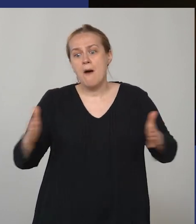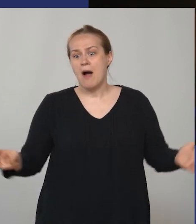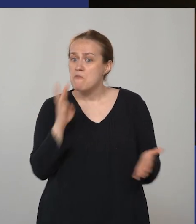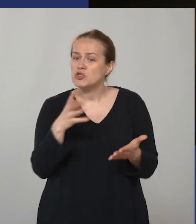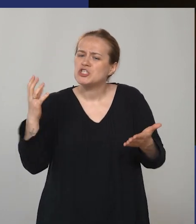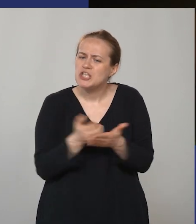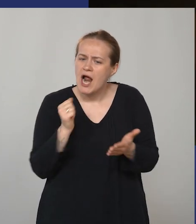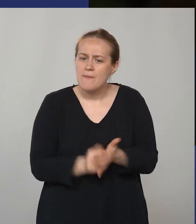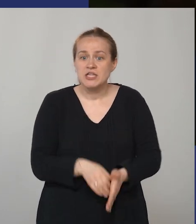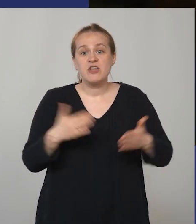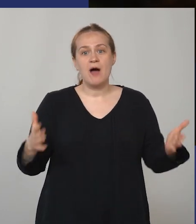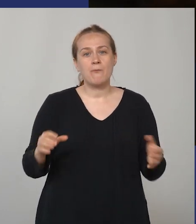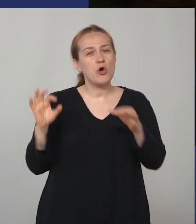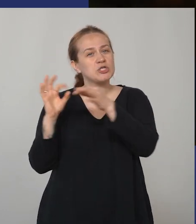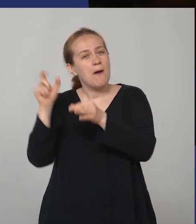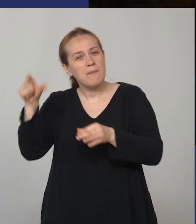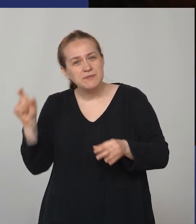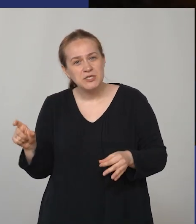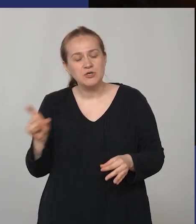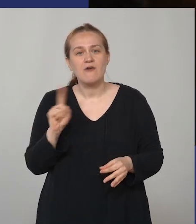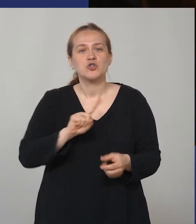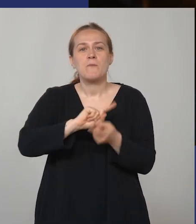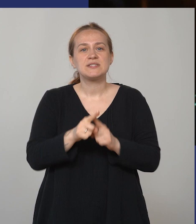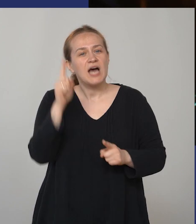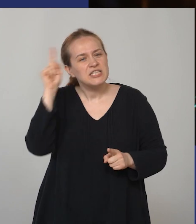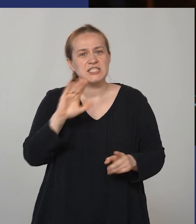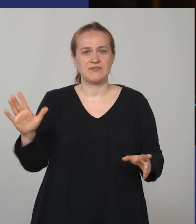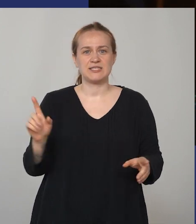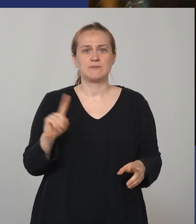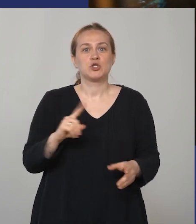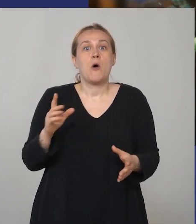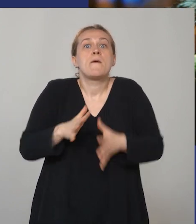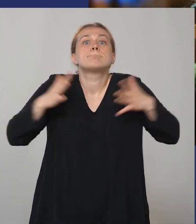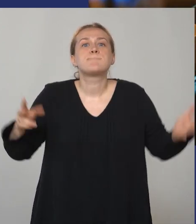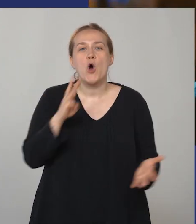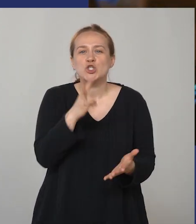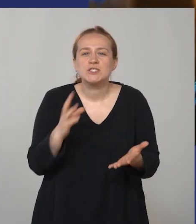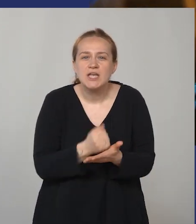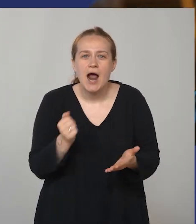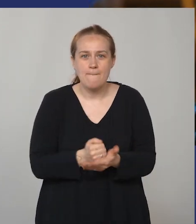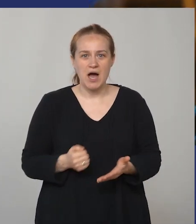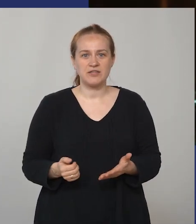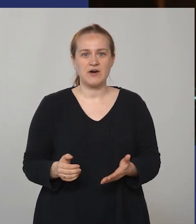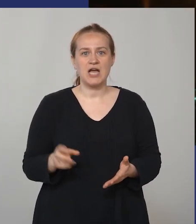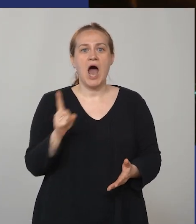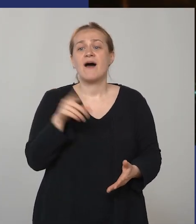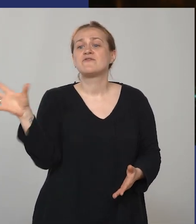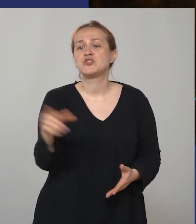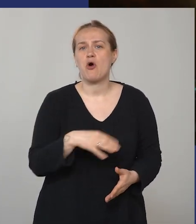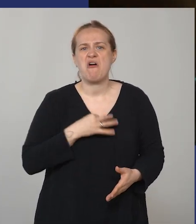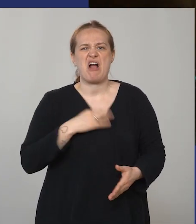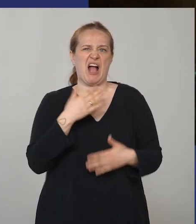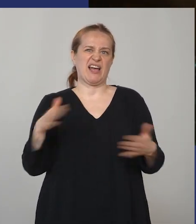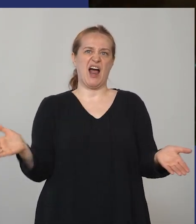подписчиков, чтобы стать более известными и побольше зарабатывать. Но все остальное нам какая разница? Прекрасному человеку творится полная несправедливость, а нам на